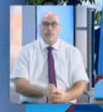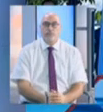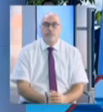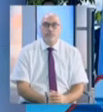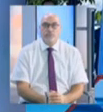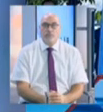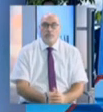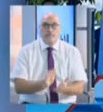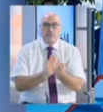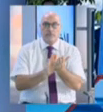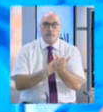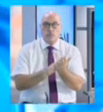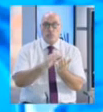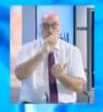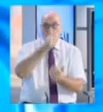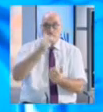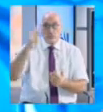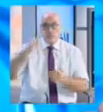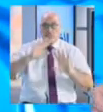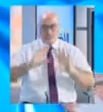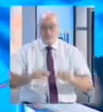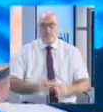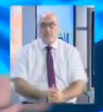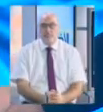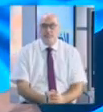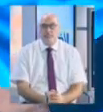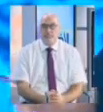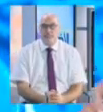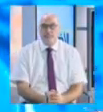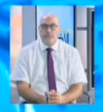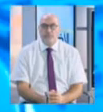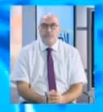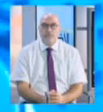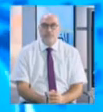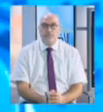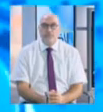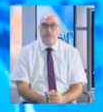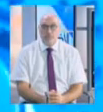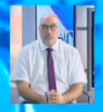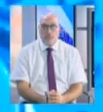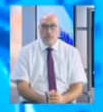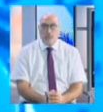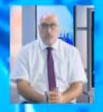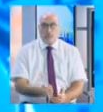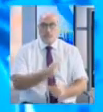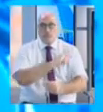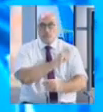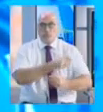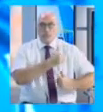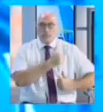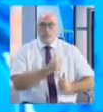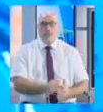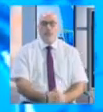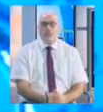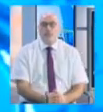3:03.09 هنيئا للمتوجين الجزائريين بهذا الفوز. إلى الرياضة العسكرية، حيث